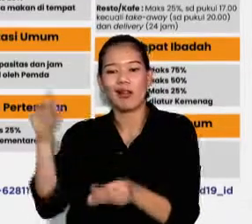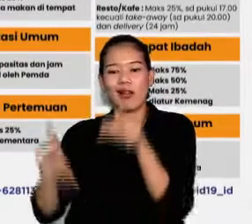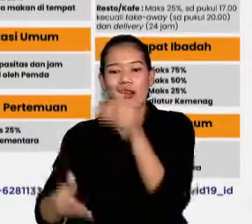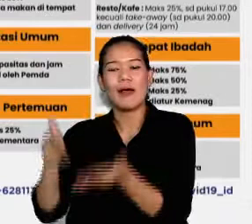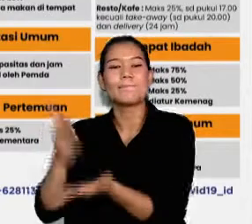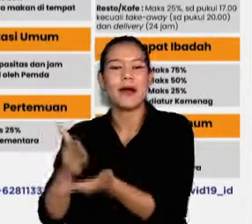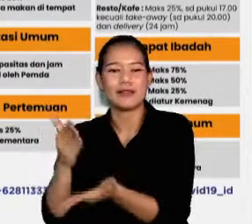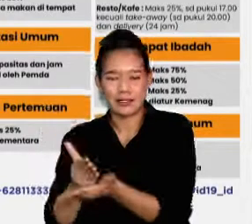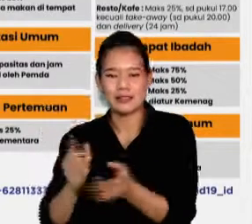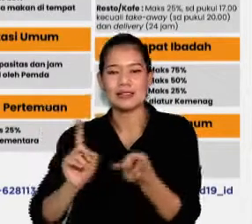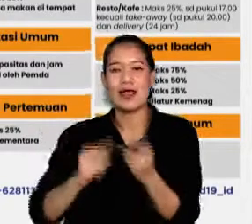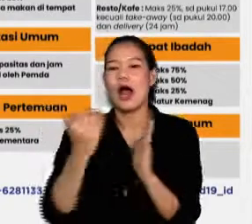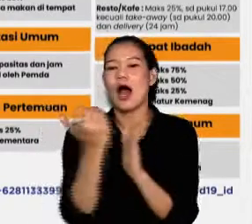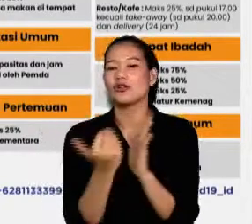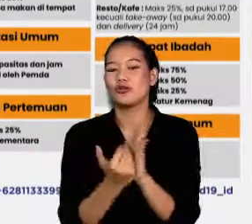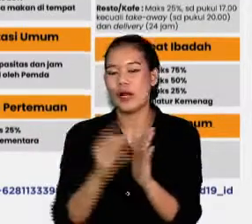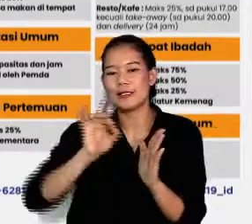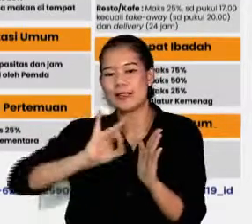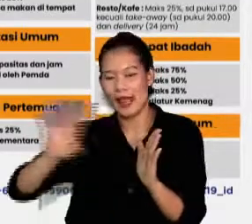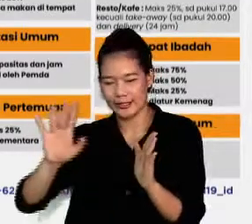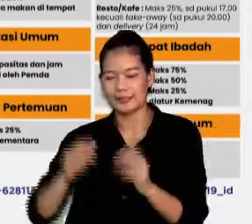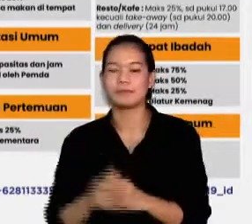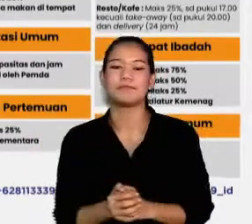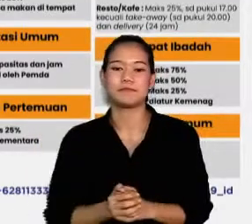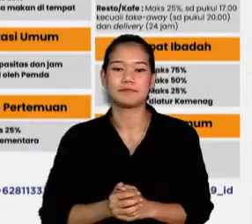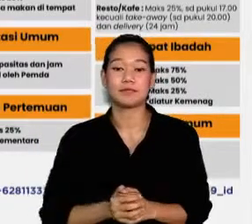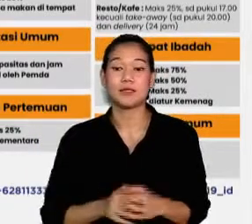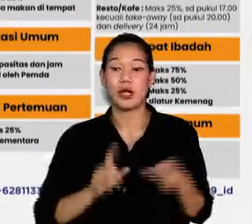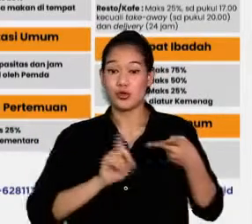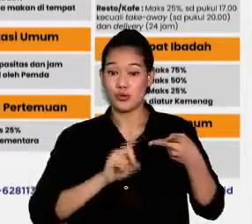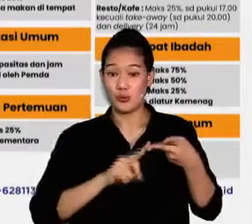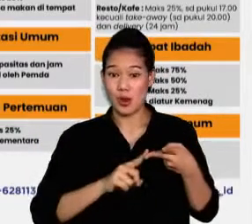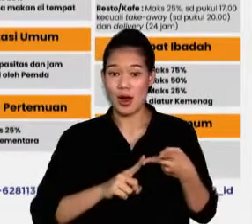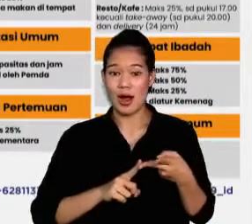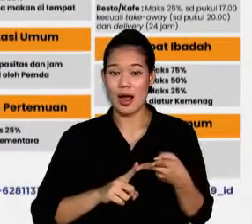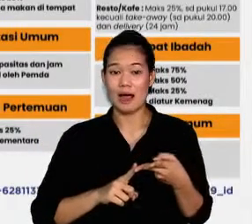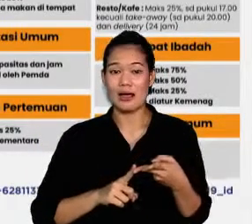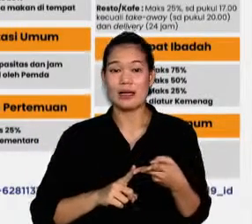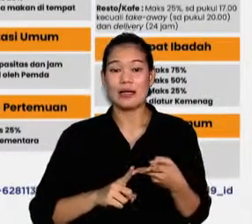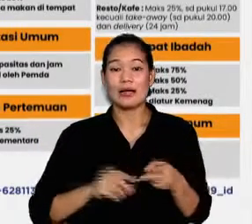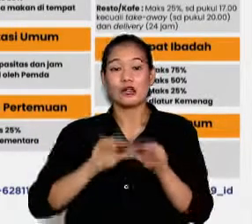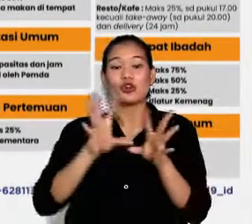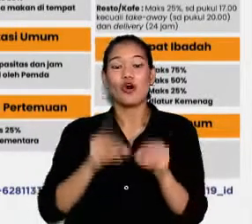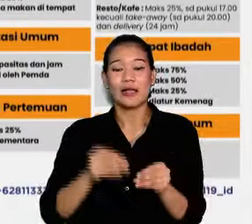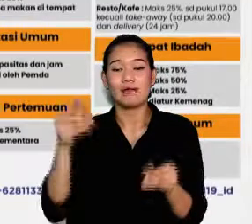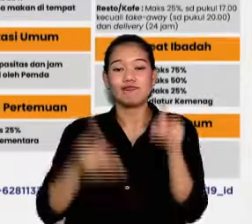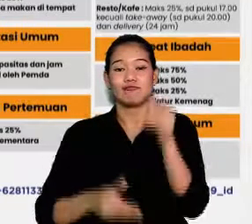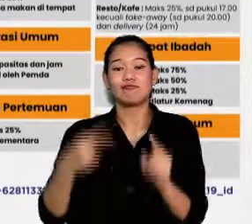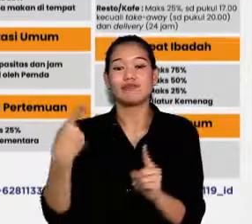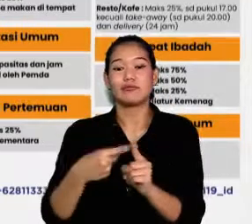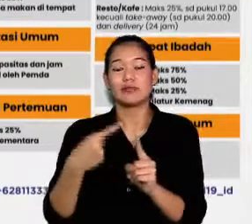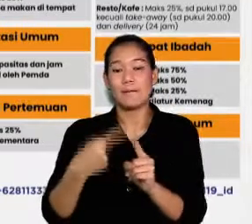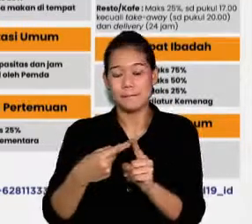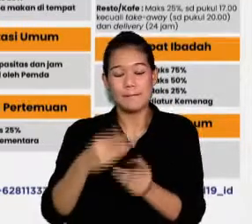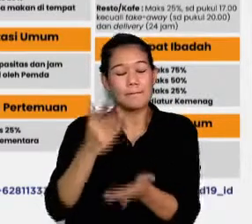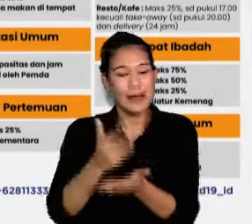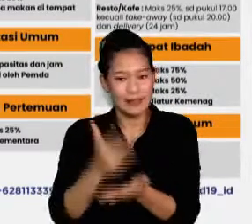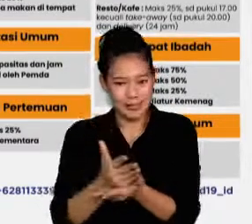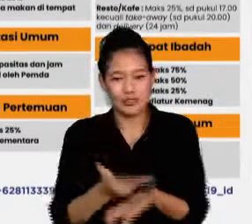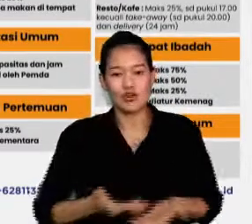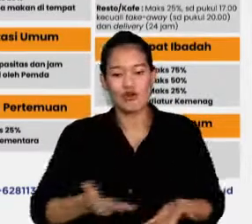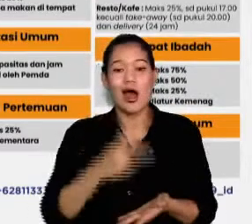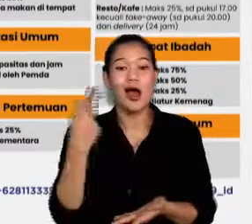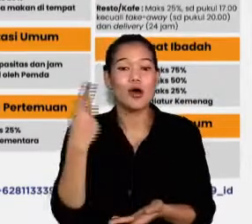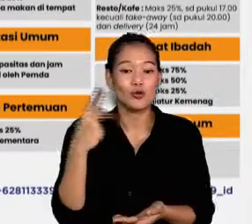dan rincian protokol kesehatan yang kedua kapasitas kantor perkantoran menjadi bertambah Pada zona